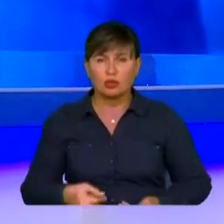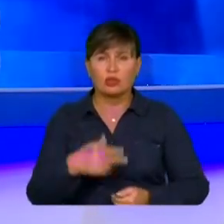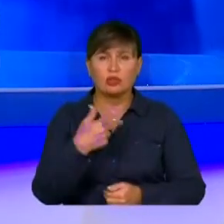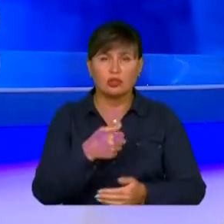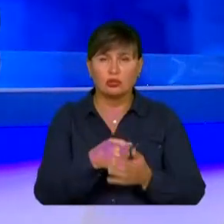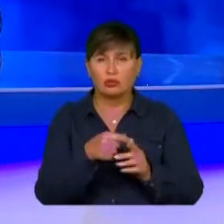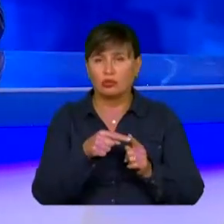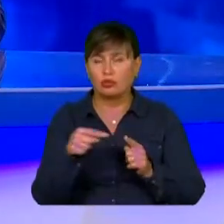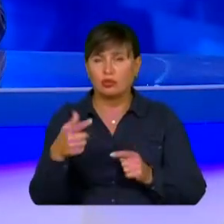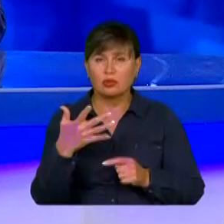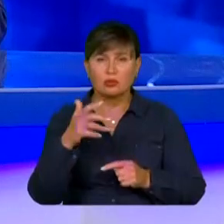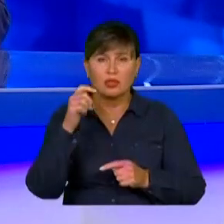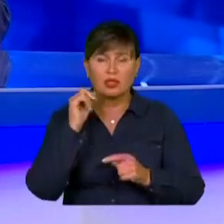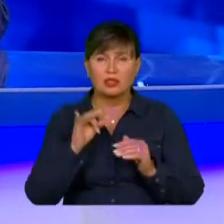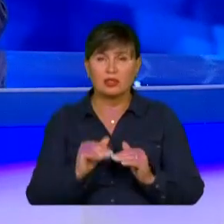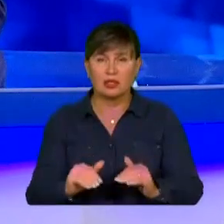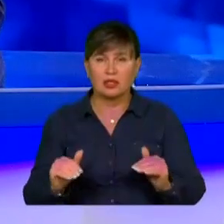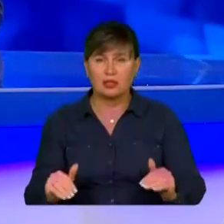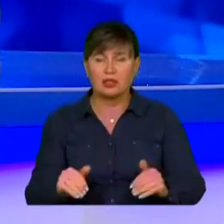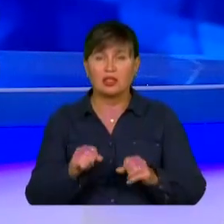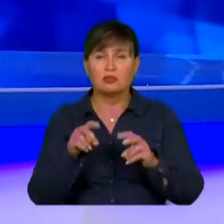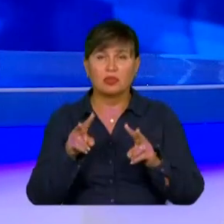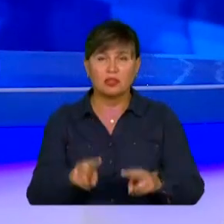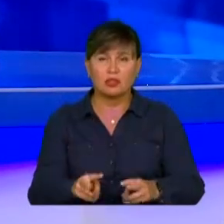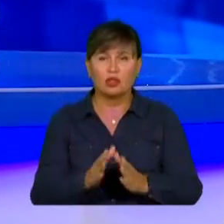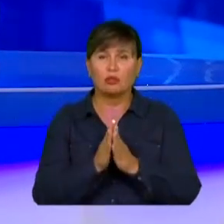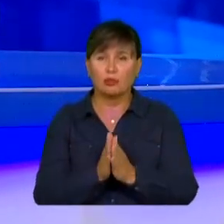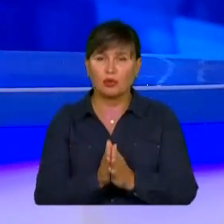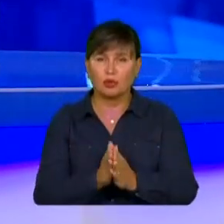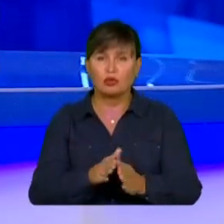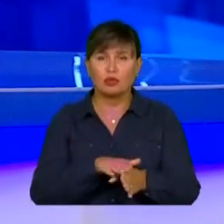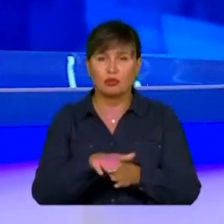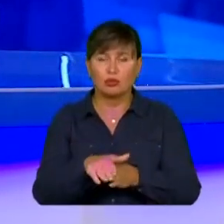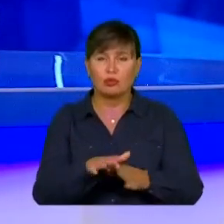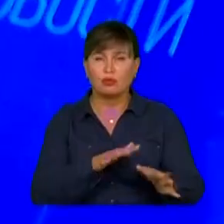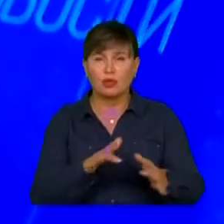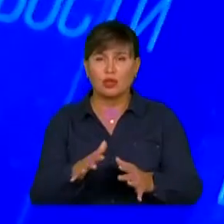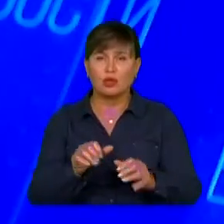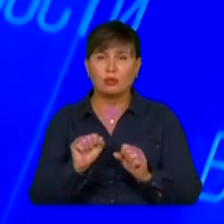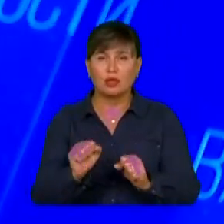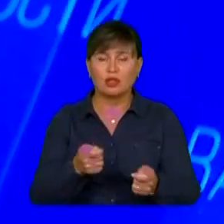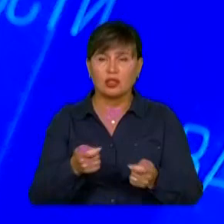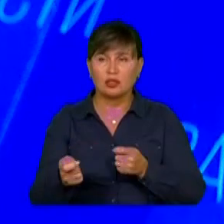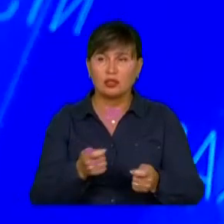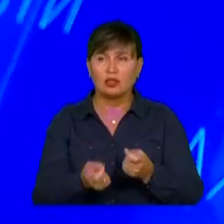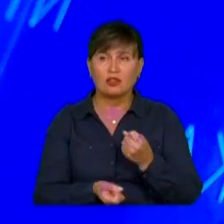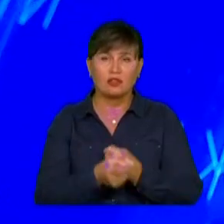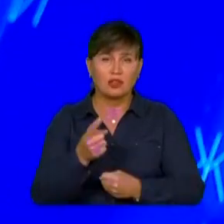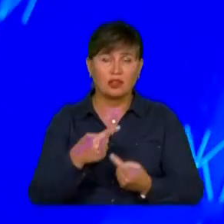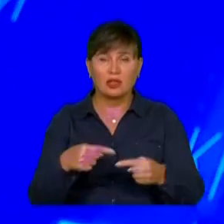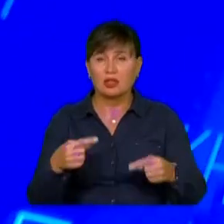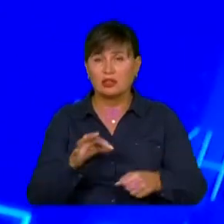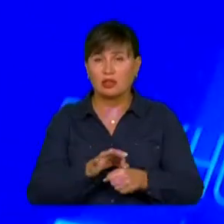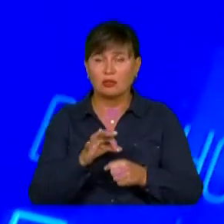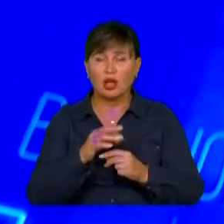до 35 лет и детей. Специалисты настоятельно рекомендуют соблюдать меры предосторожности, а при выявлении признаков